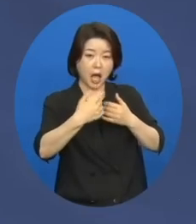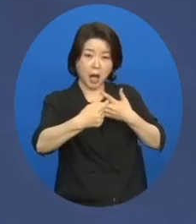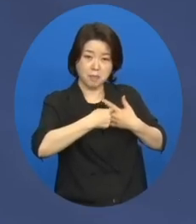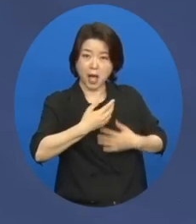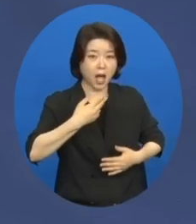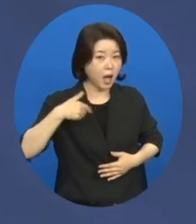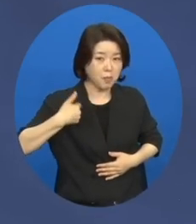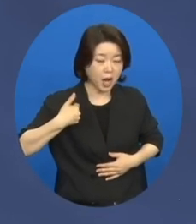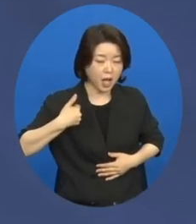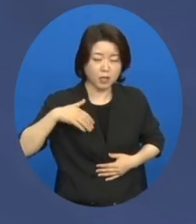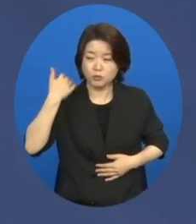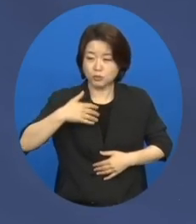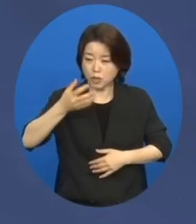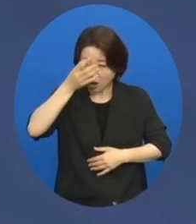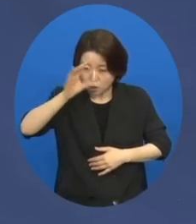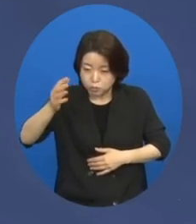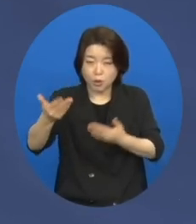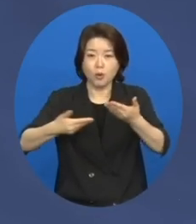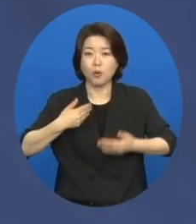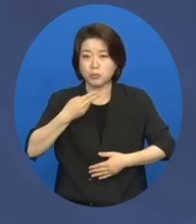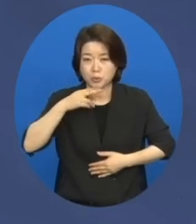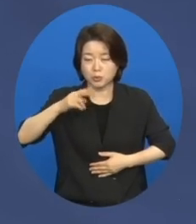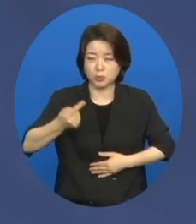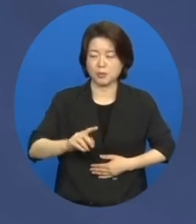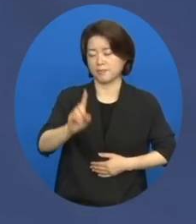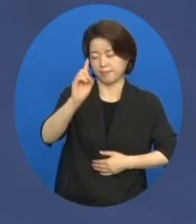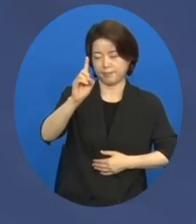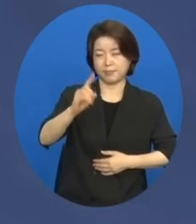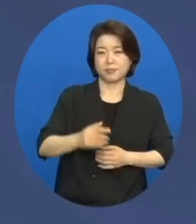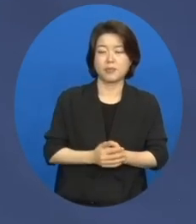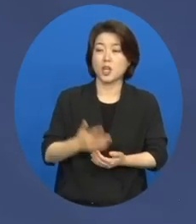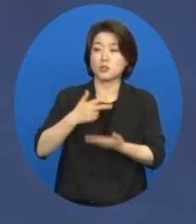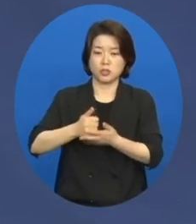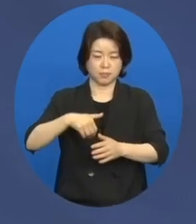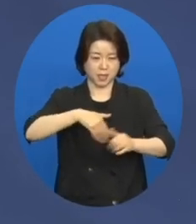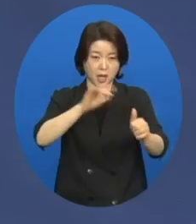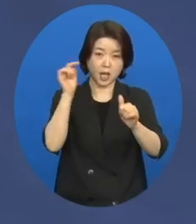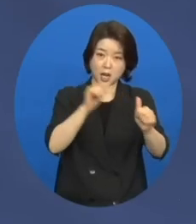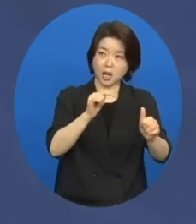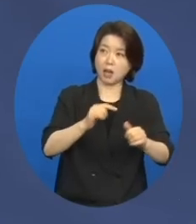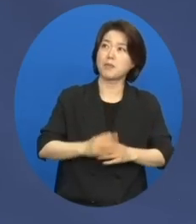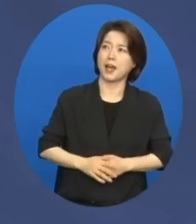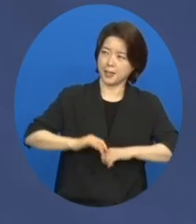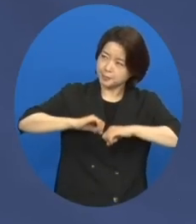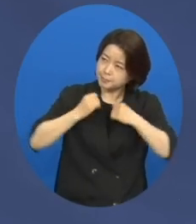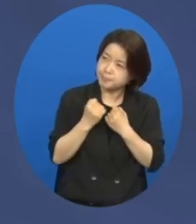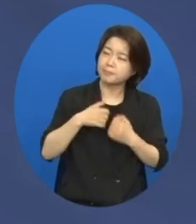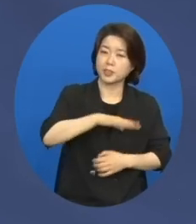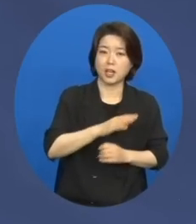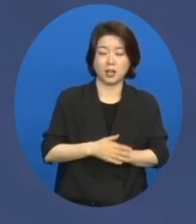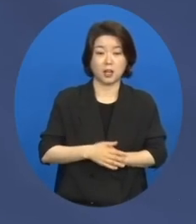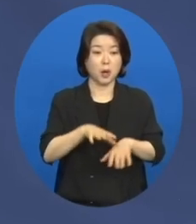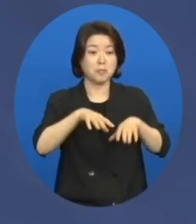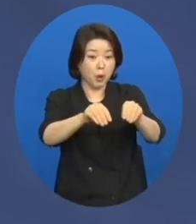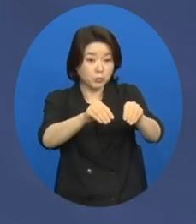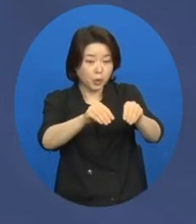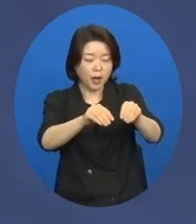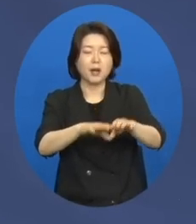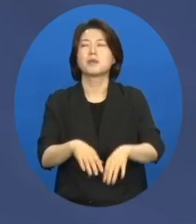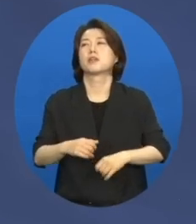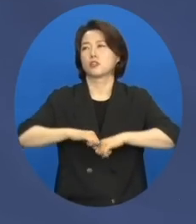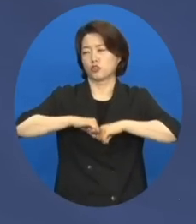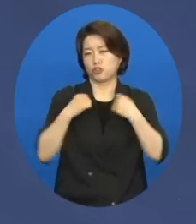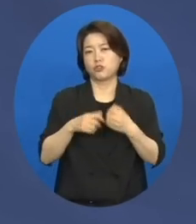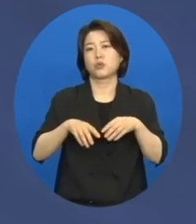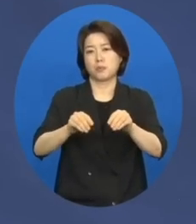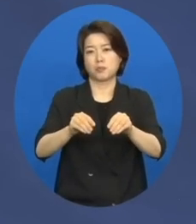누가 후원해 주지 않아도 그냥 한 가지, 저 주님 가라 그러면 갈 수 있고, 저 서라 그러면 설 수 있고, 아무도